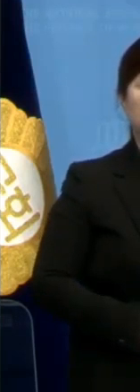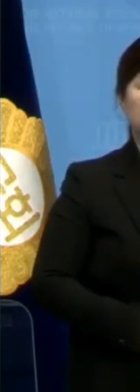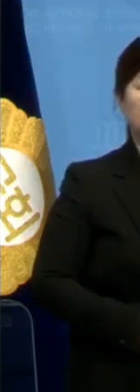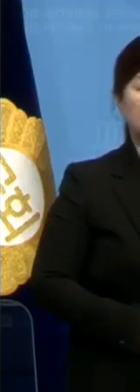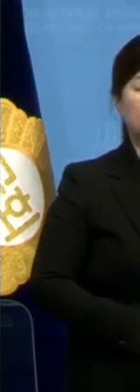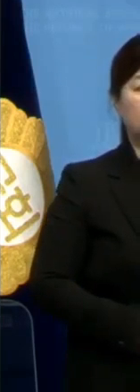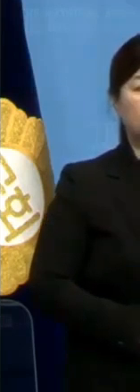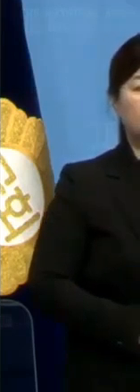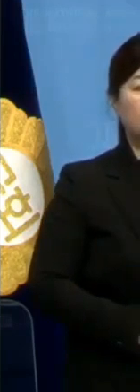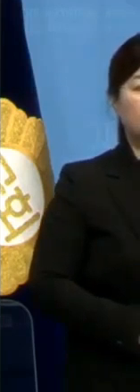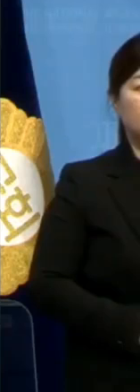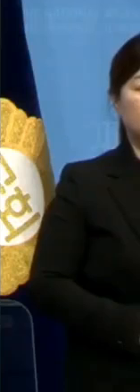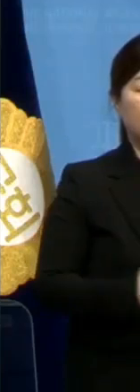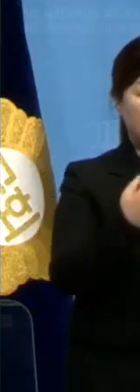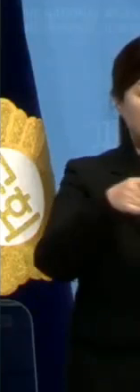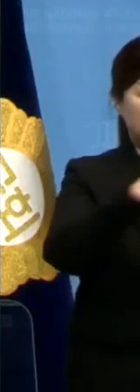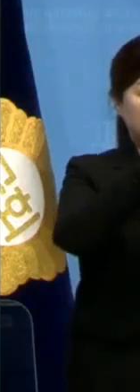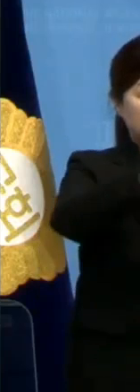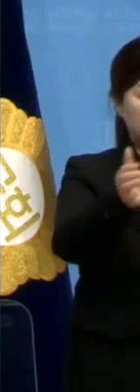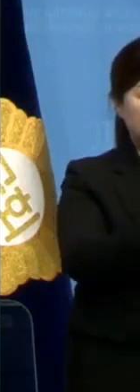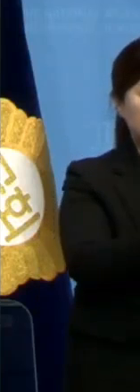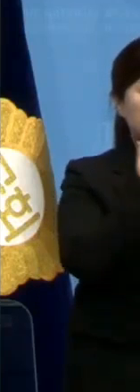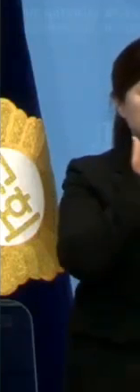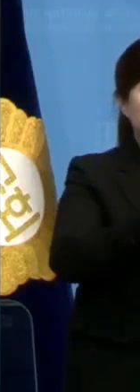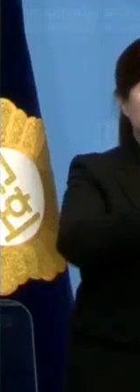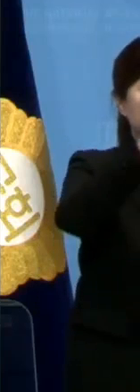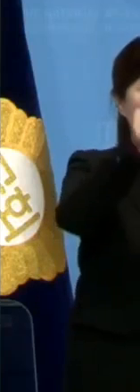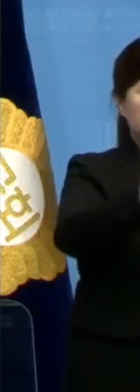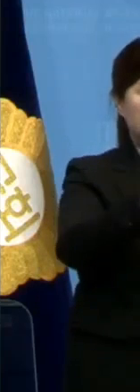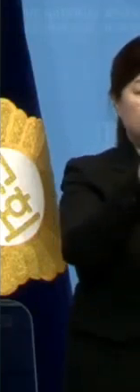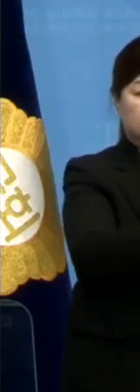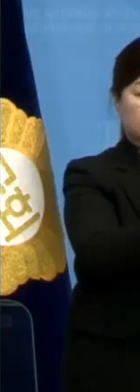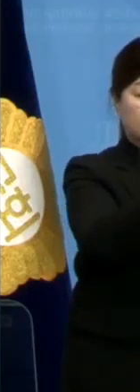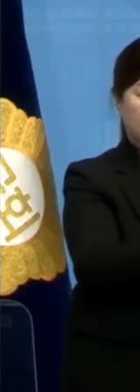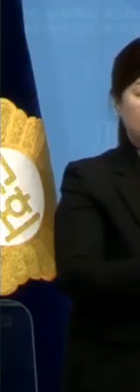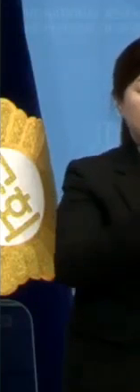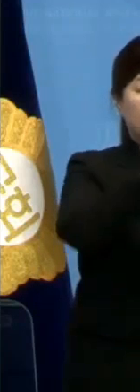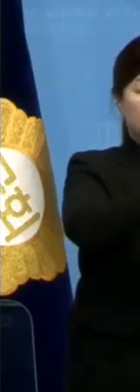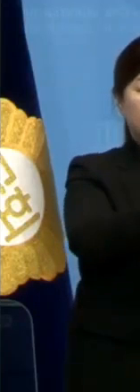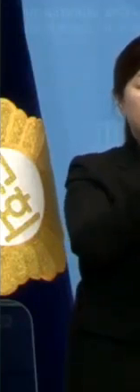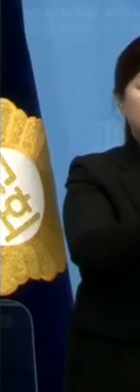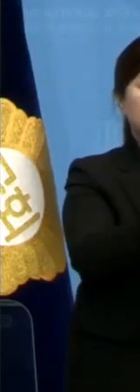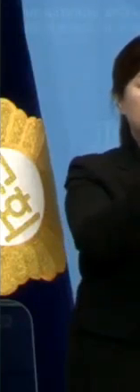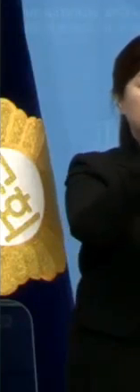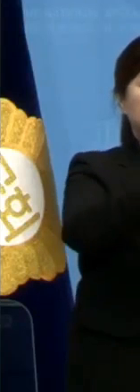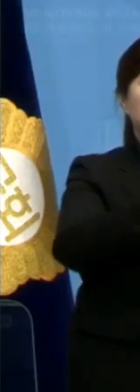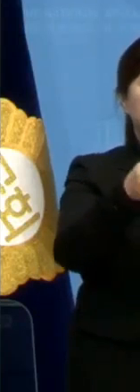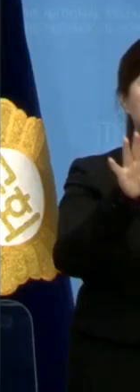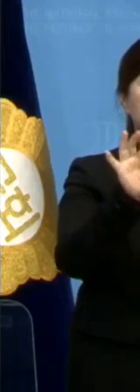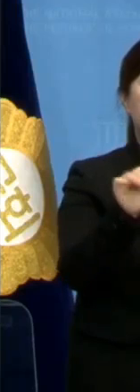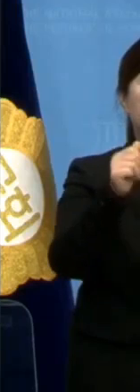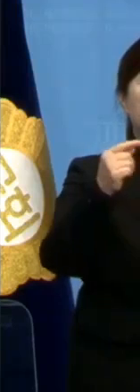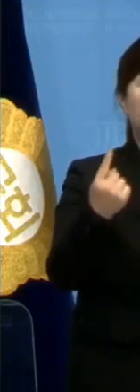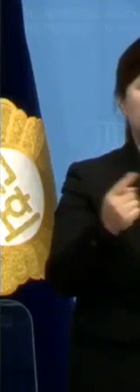네. 더불어민주당의 서울시장 경선에 도전하고 있는 우상호 의원입니다.